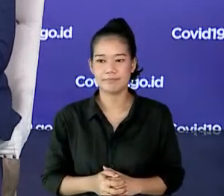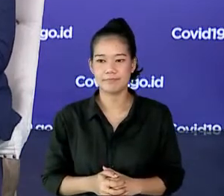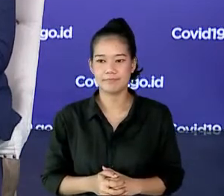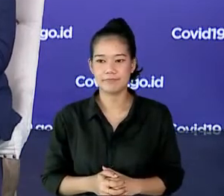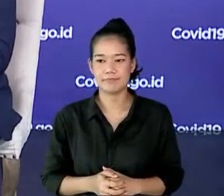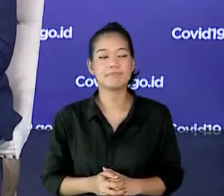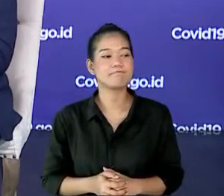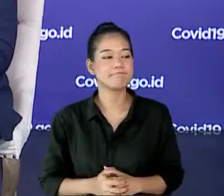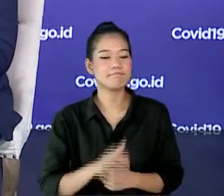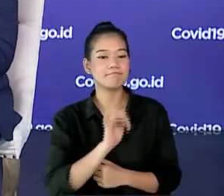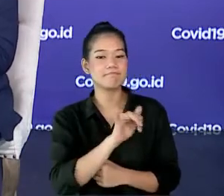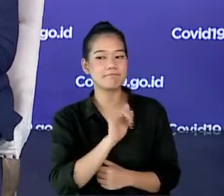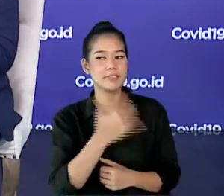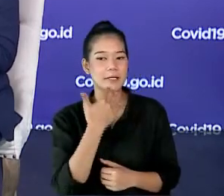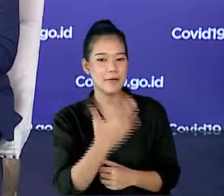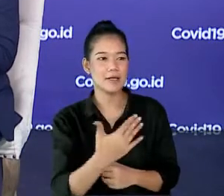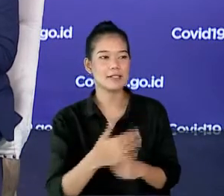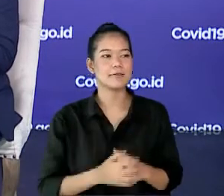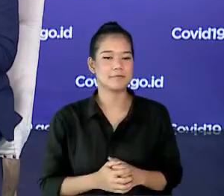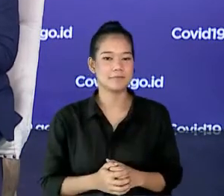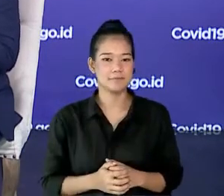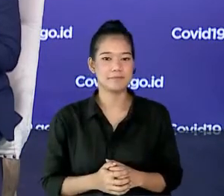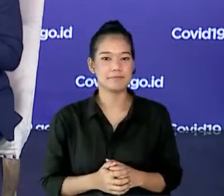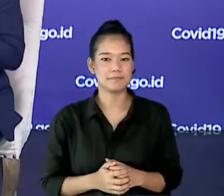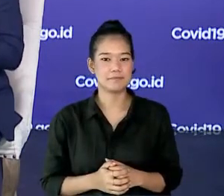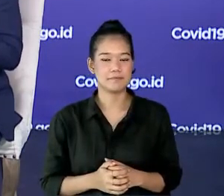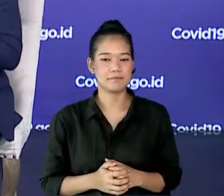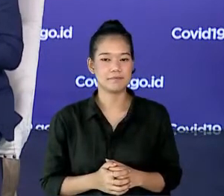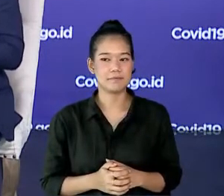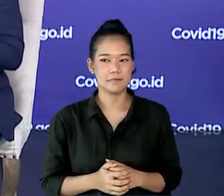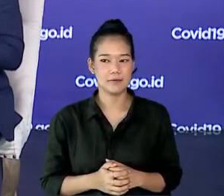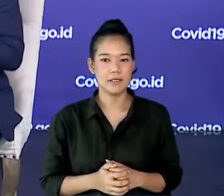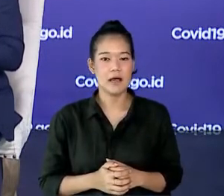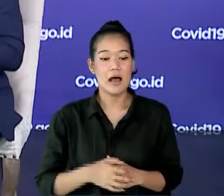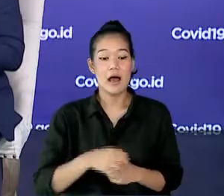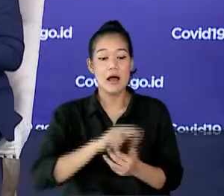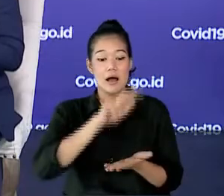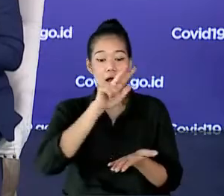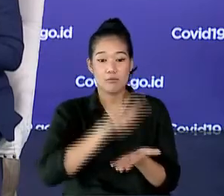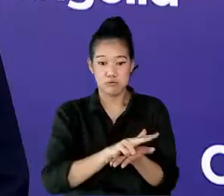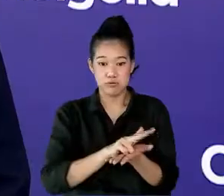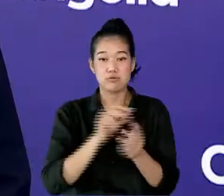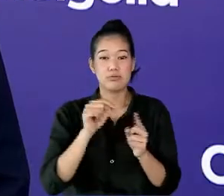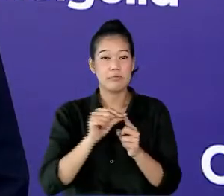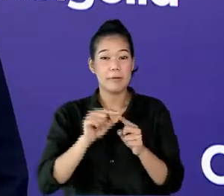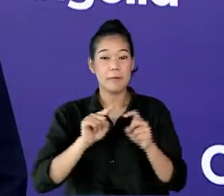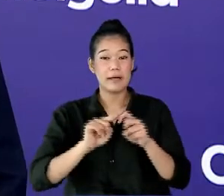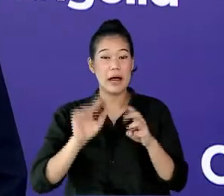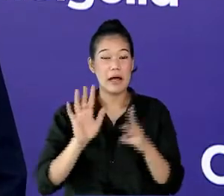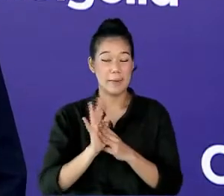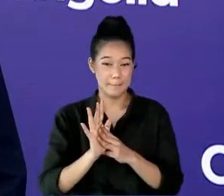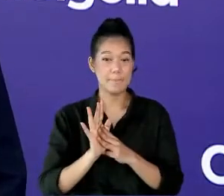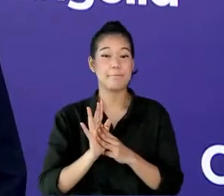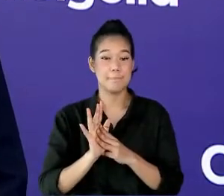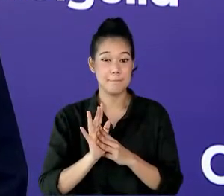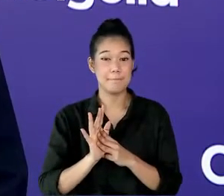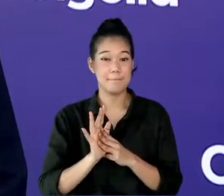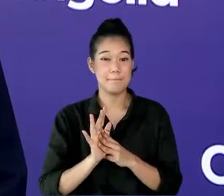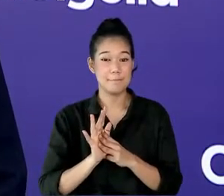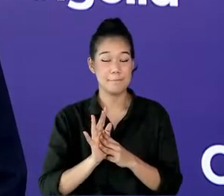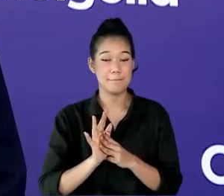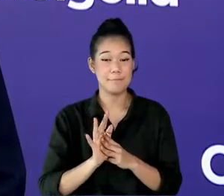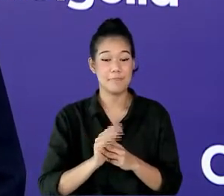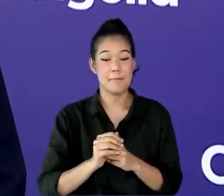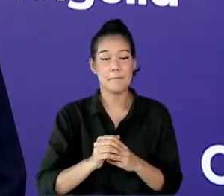Mas? Ya, baik. Makasih, Mas Boy. Jadi dengan pemberlakuan pembatasan kegiatan masyarakat yang kita kenal